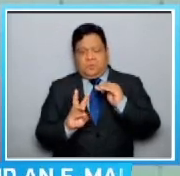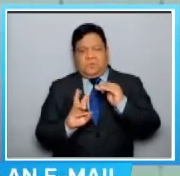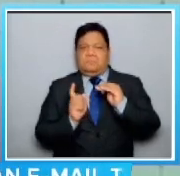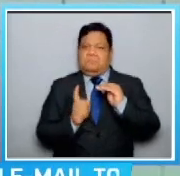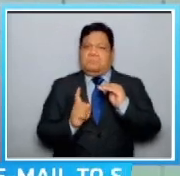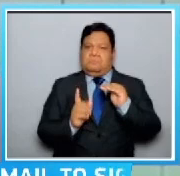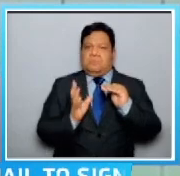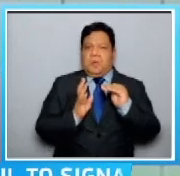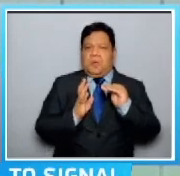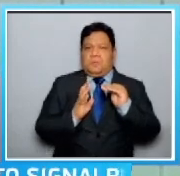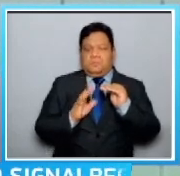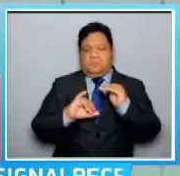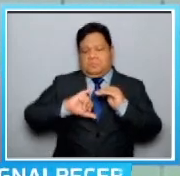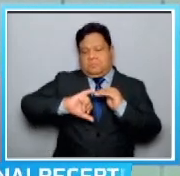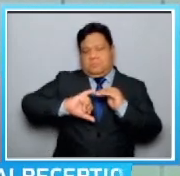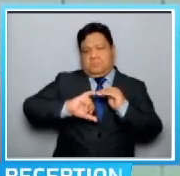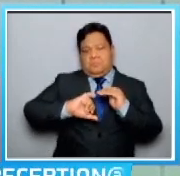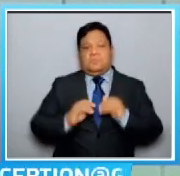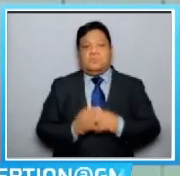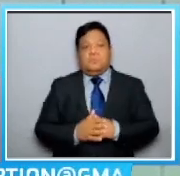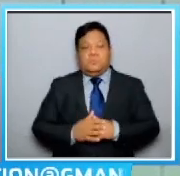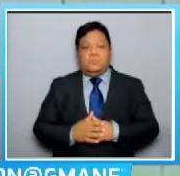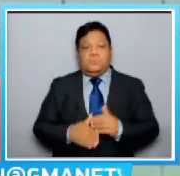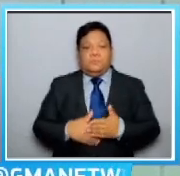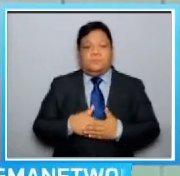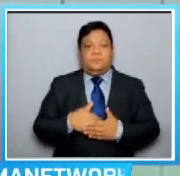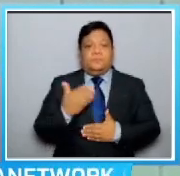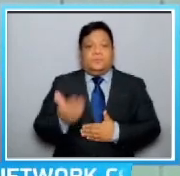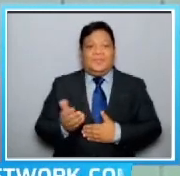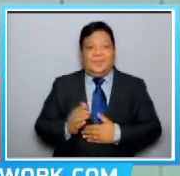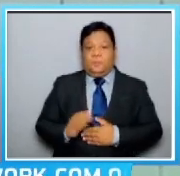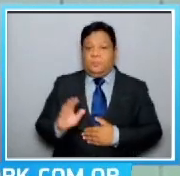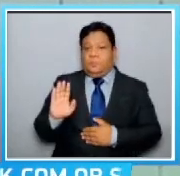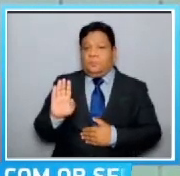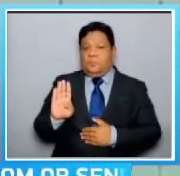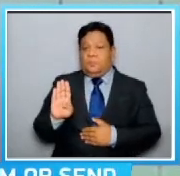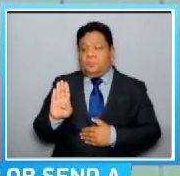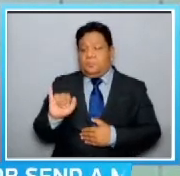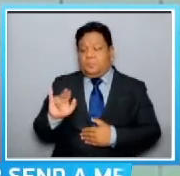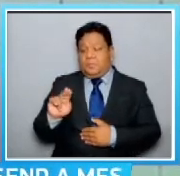pupunuin. And then ang Binga, nasa